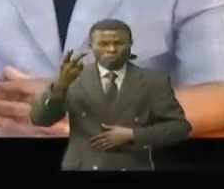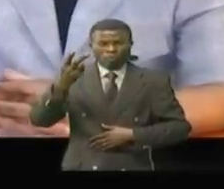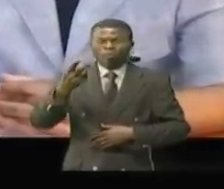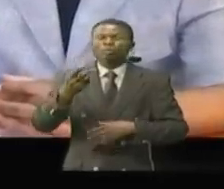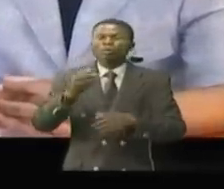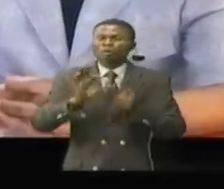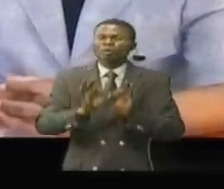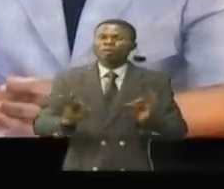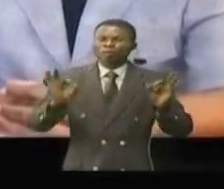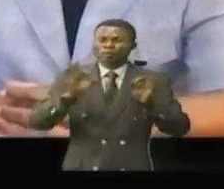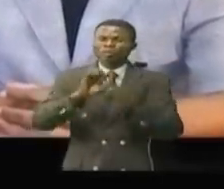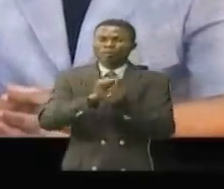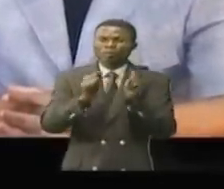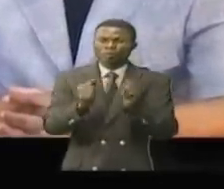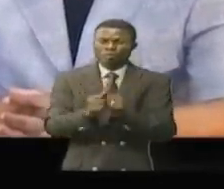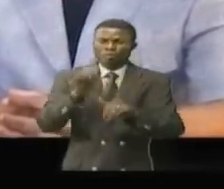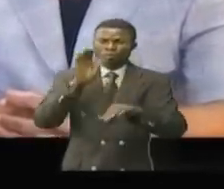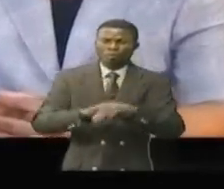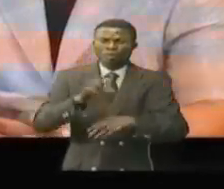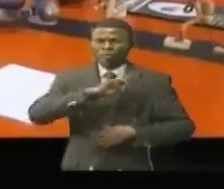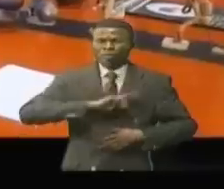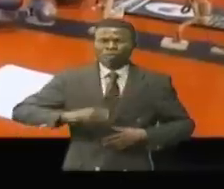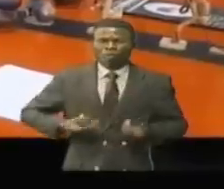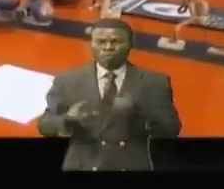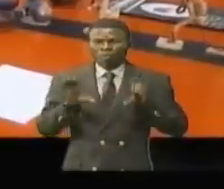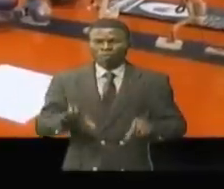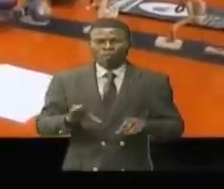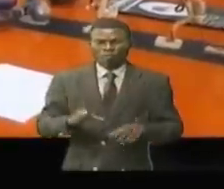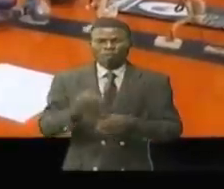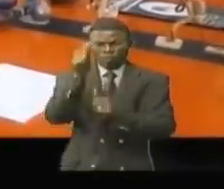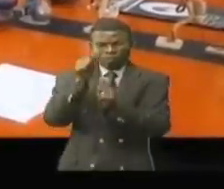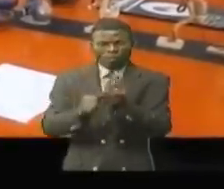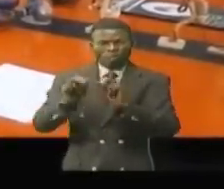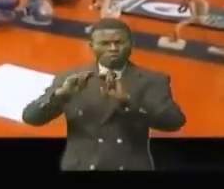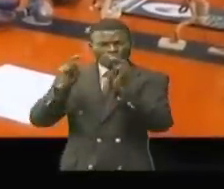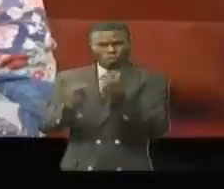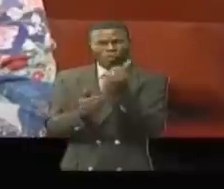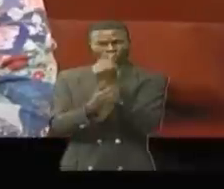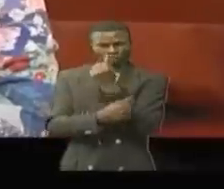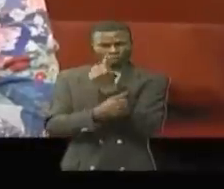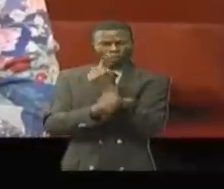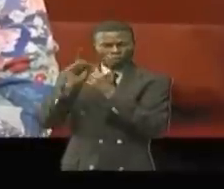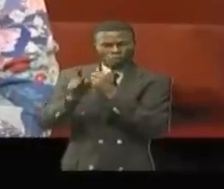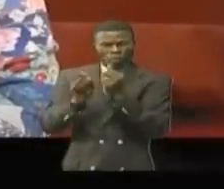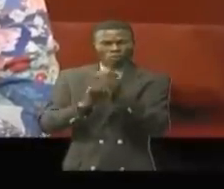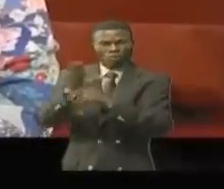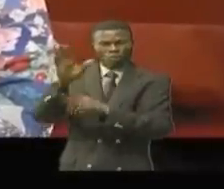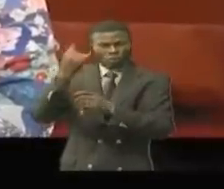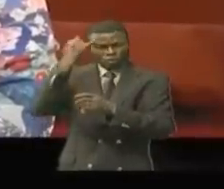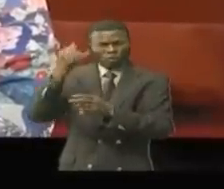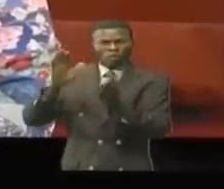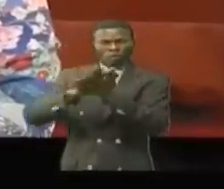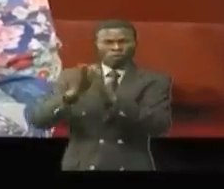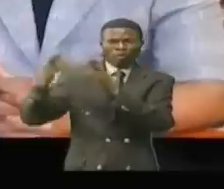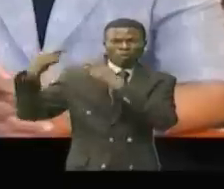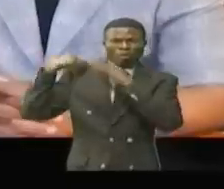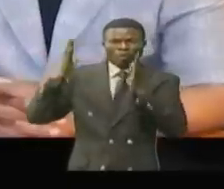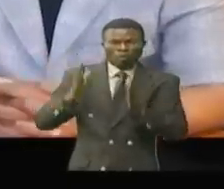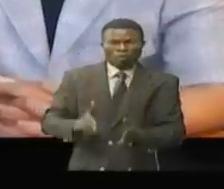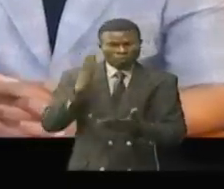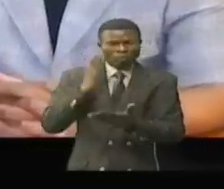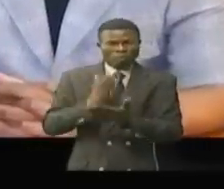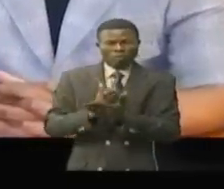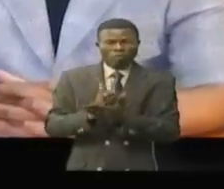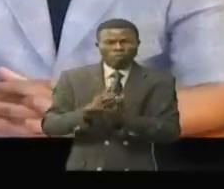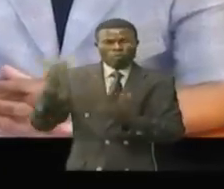partagée sur la situation que traverse la RDC. Chaque partie prenante doit s'employer dans un élan de responsabilité pour mettre fin à